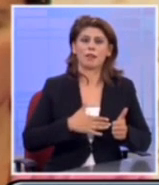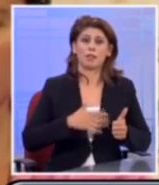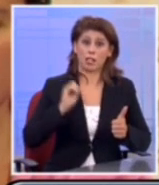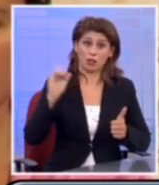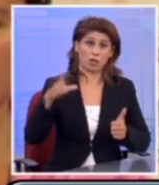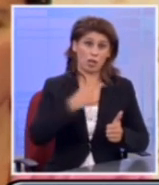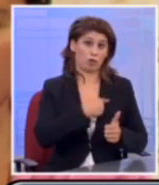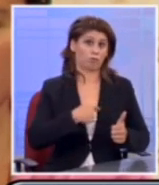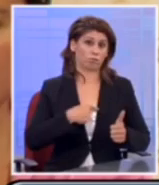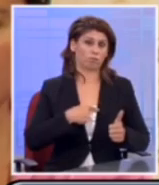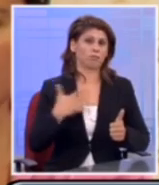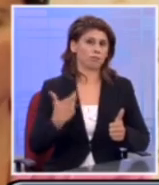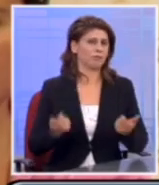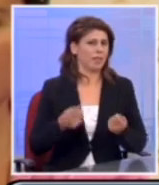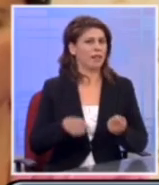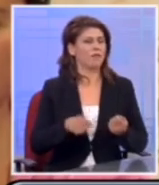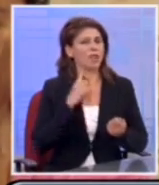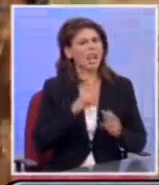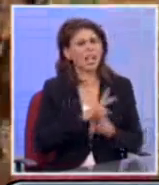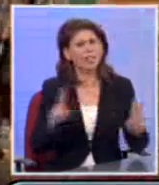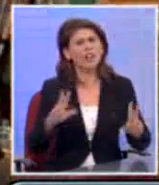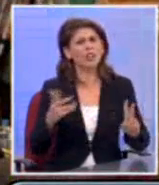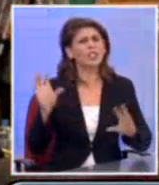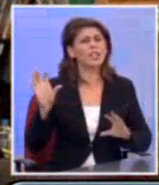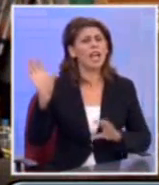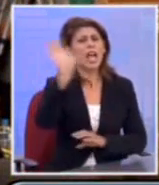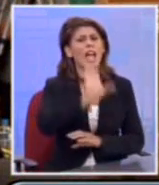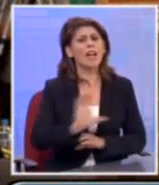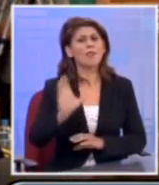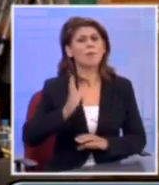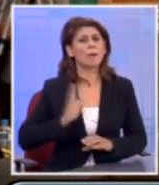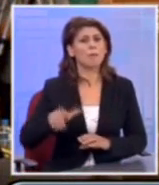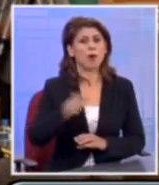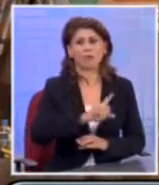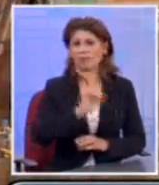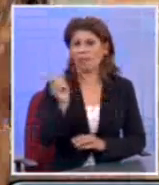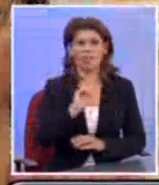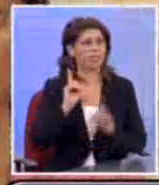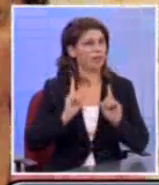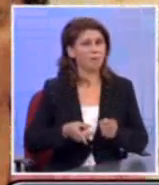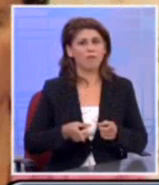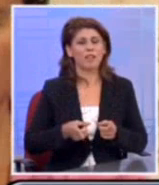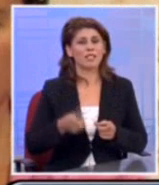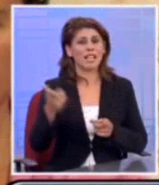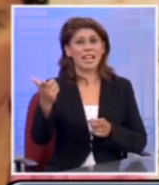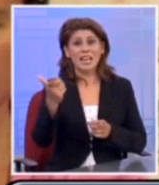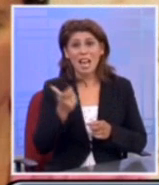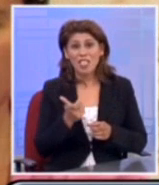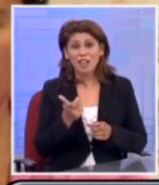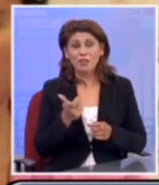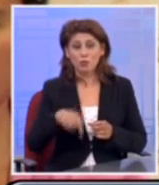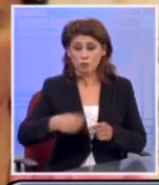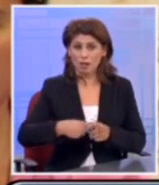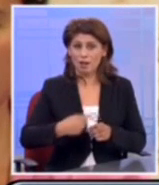βούληση να γίνει αυτό και είναι σαφές ότι οι Ευρωπαίοι πολίτες δεν αποφάσισαν να δανείσουν